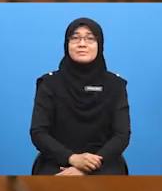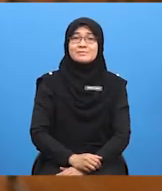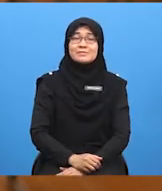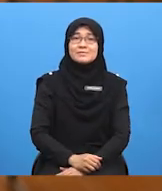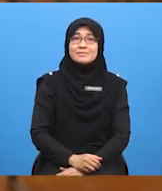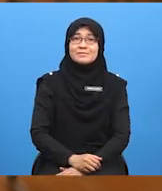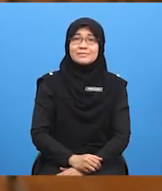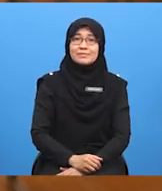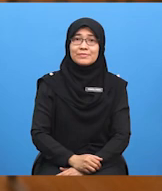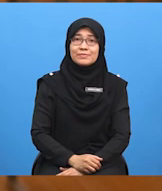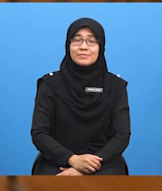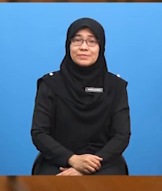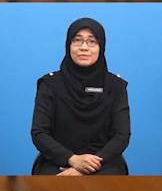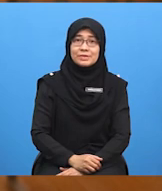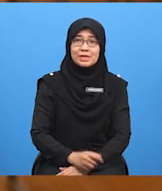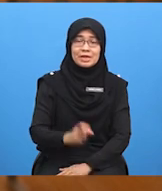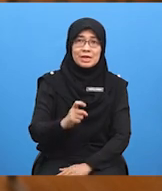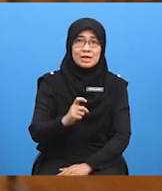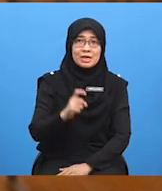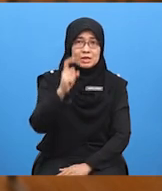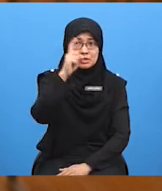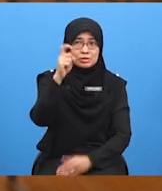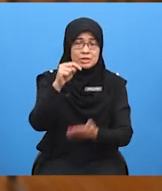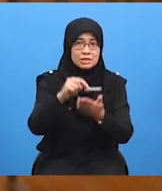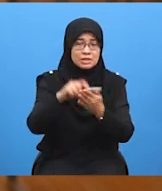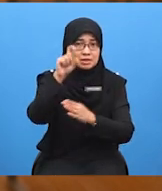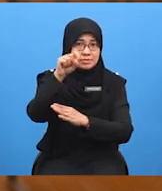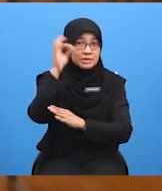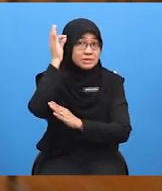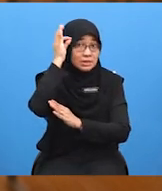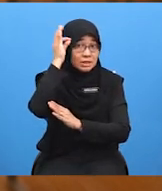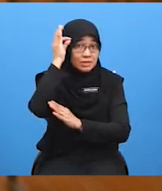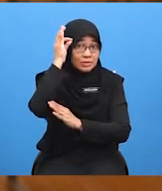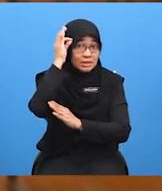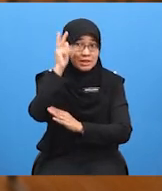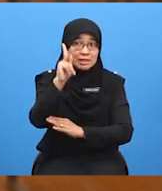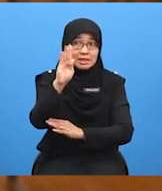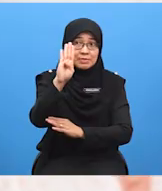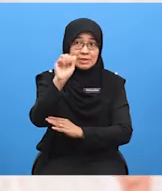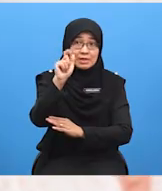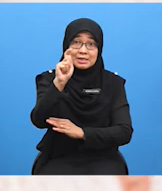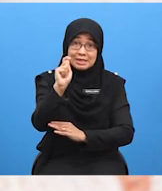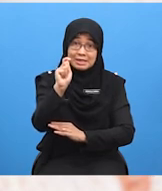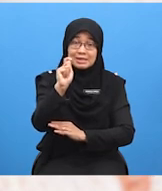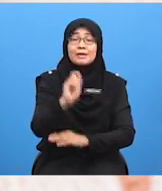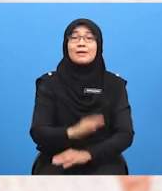Seterusnya, soalan ini mungkin memerlukan kemahiran berfikir secara aras tinggi bagi anda.